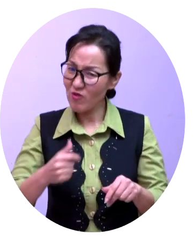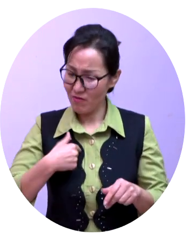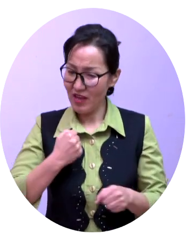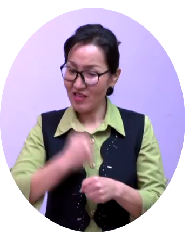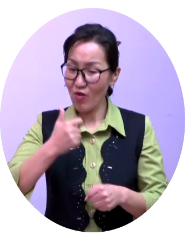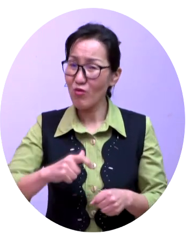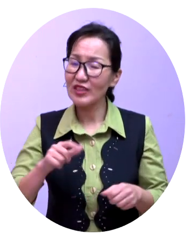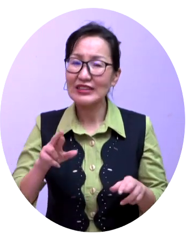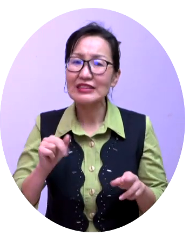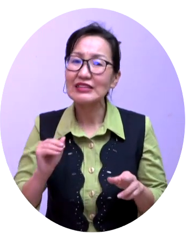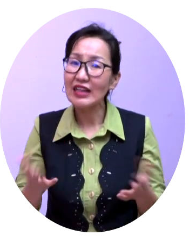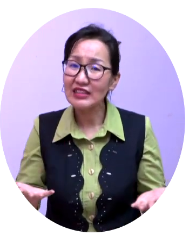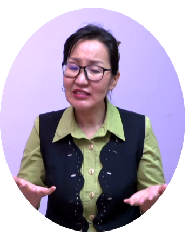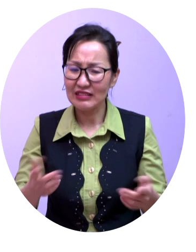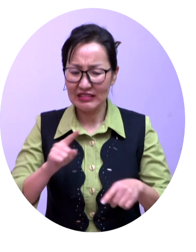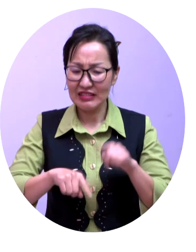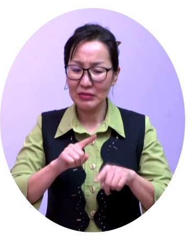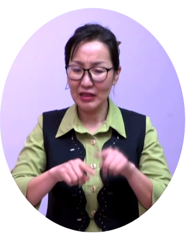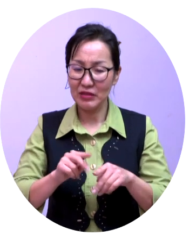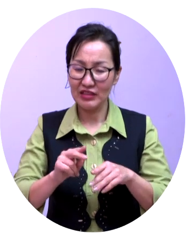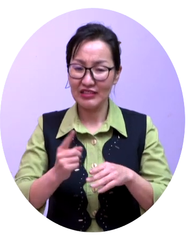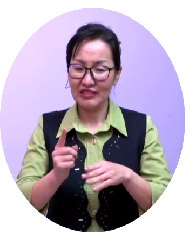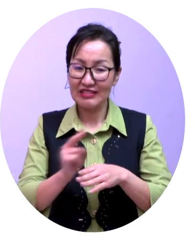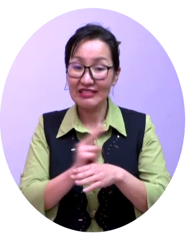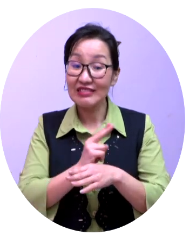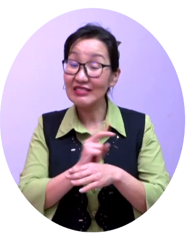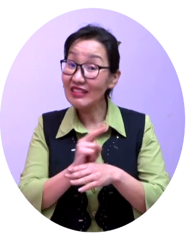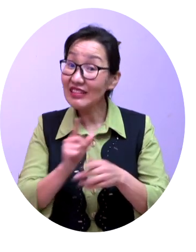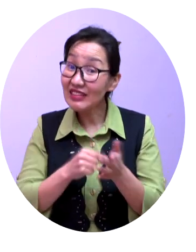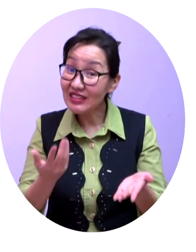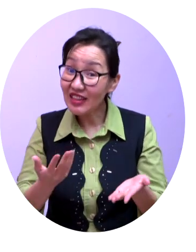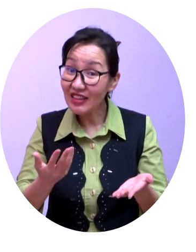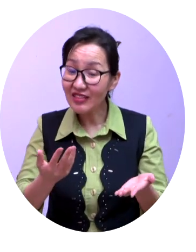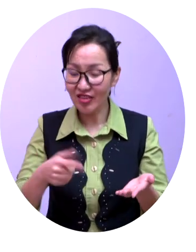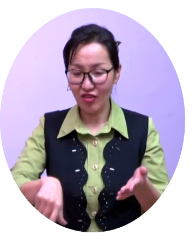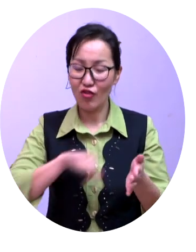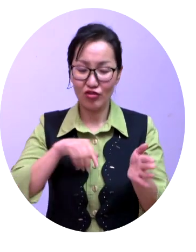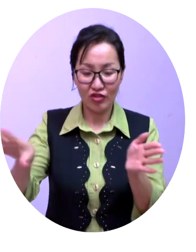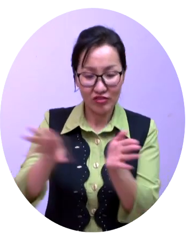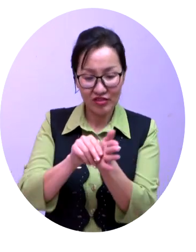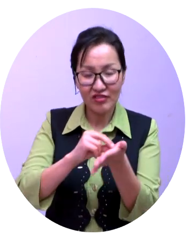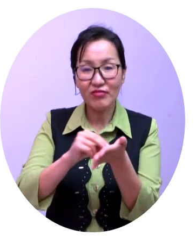хэвшилтэй байвал зөв бэ гэдгийг ярилцаад дэвтэртээ бичээрэй хүүхдүүдээ.